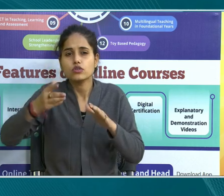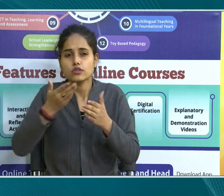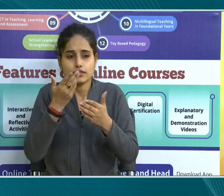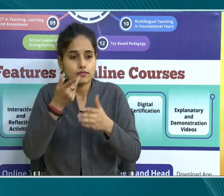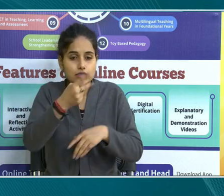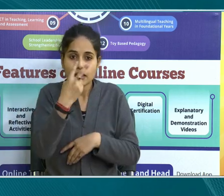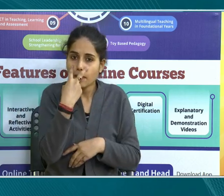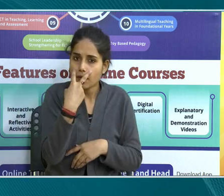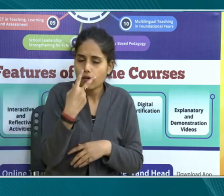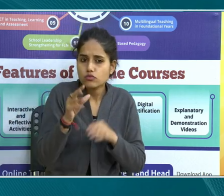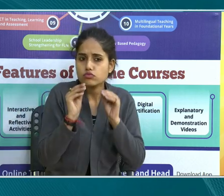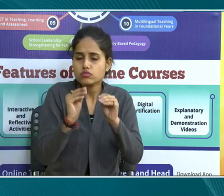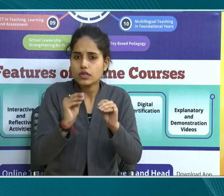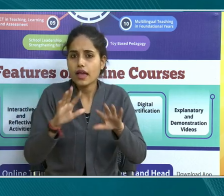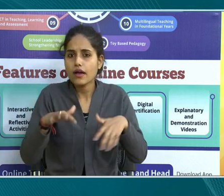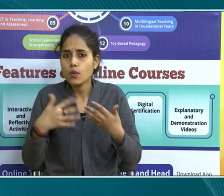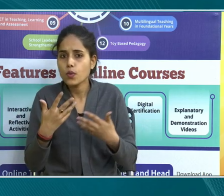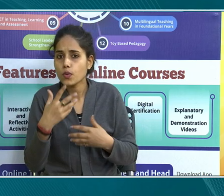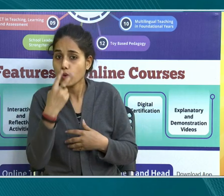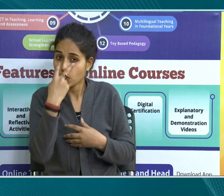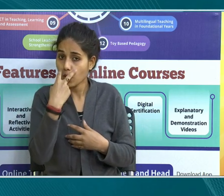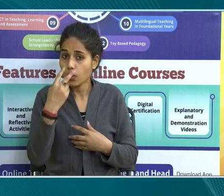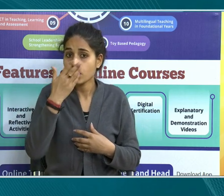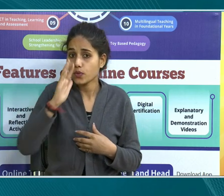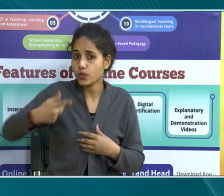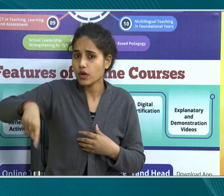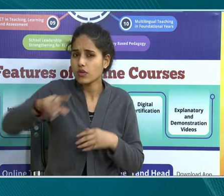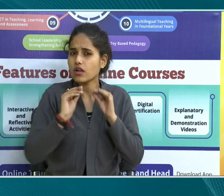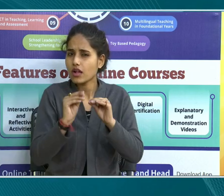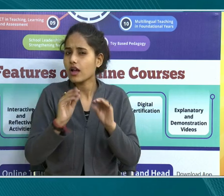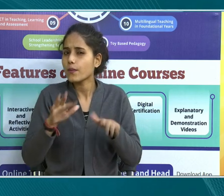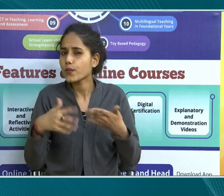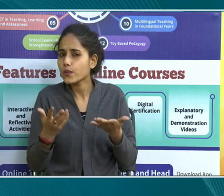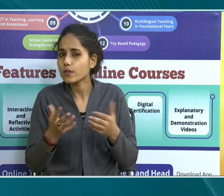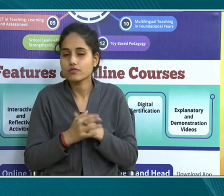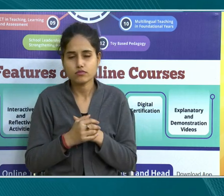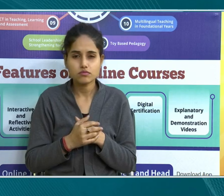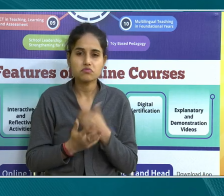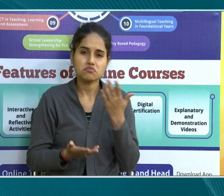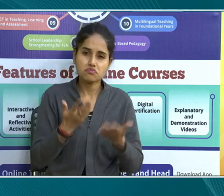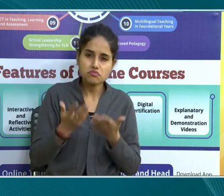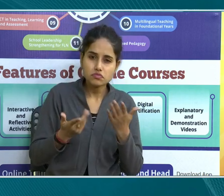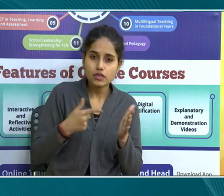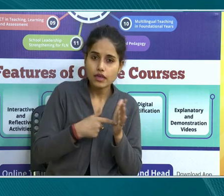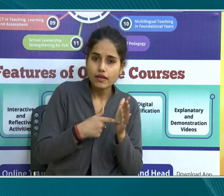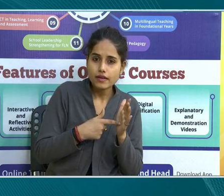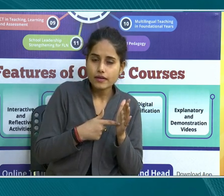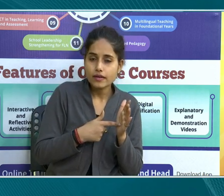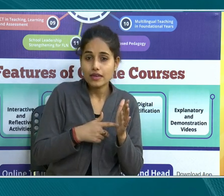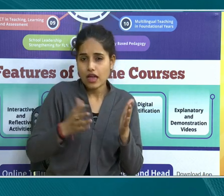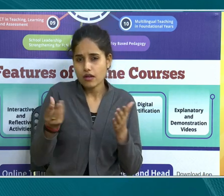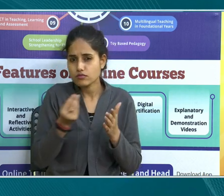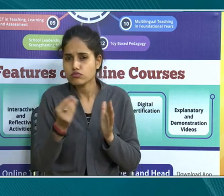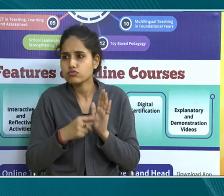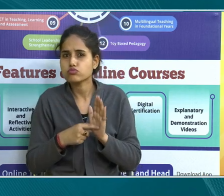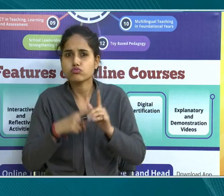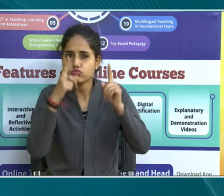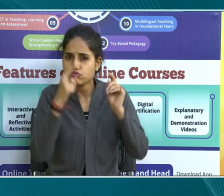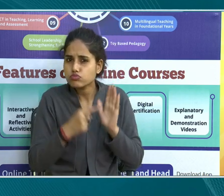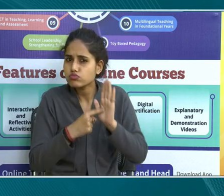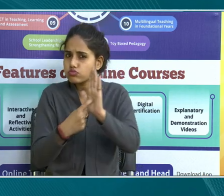कुछ आईरिया है मुझे ऐसा लग रहा है कि हम यह कर सकते हैं कि उन्हें कुछ ना कुछ ऐसी चीज़ दिखाई जाए जो